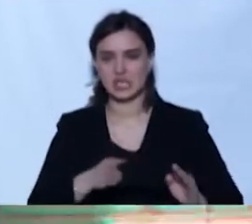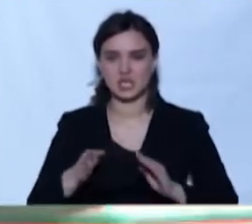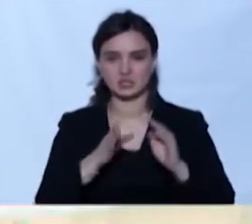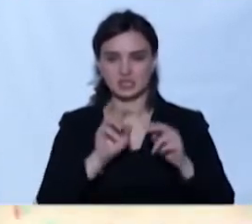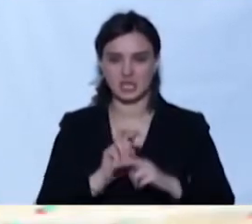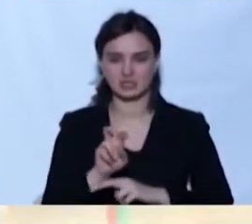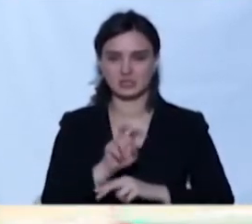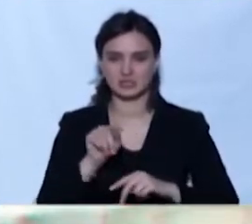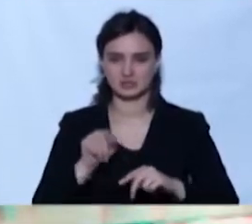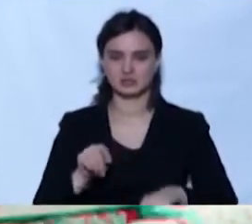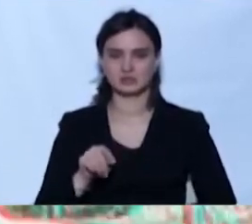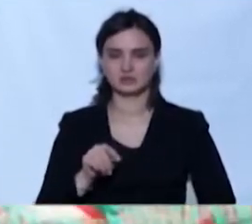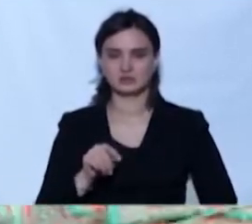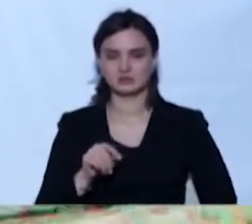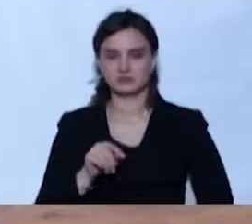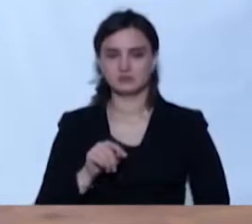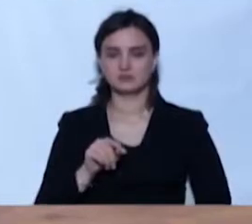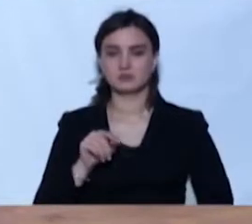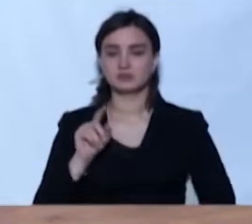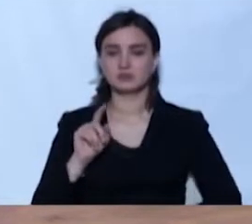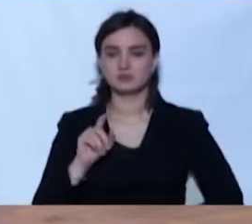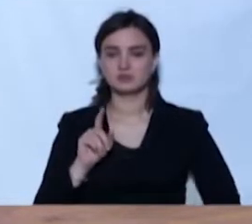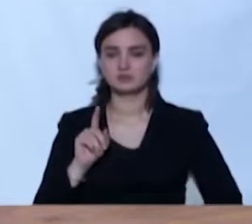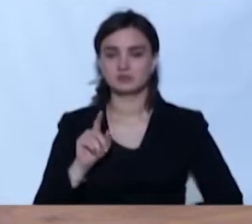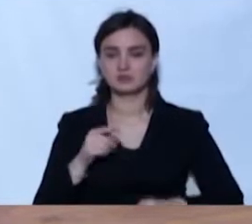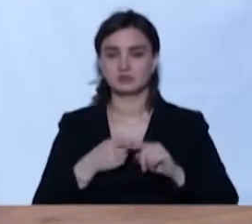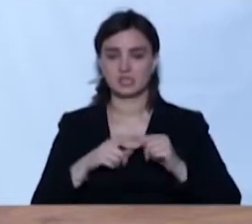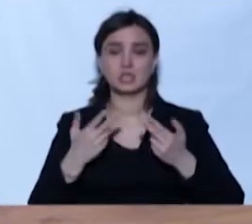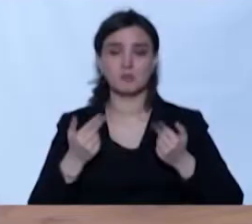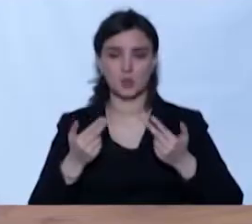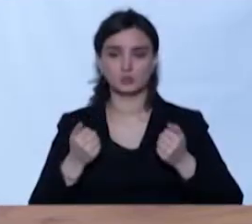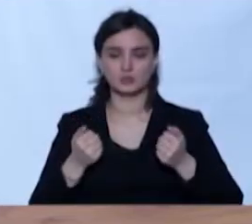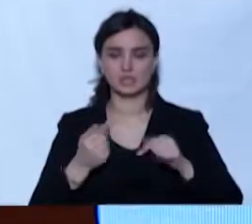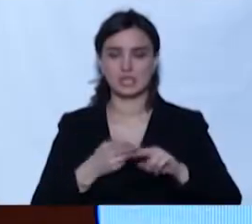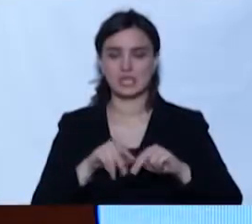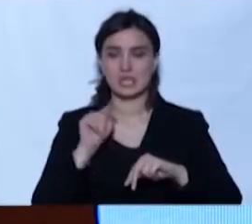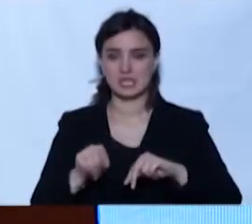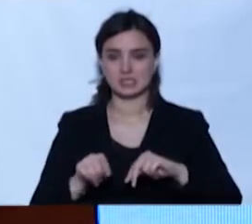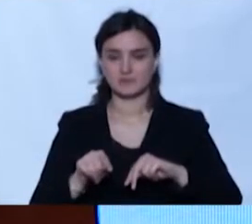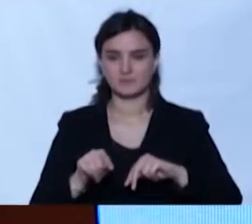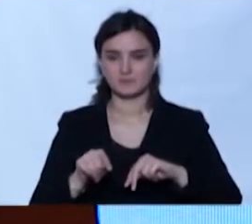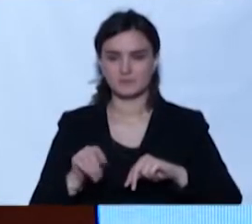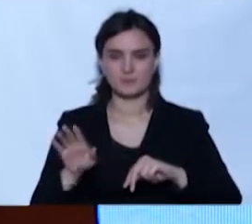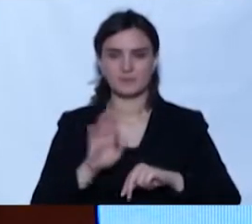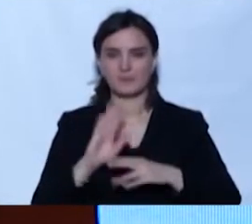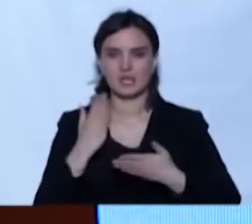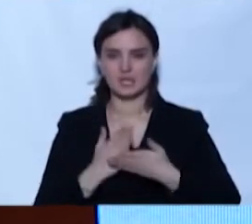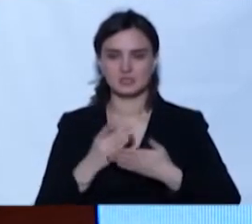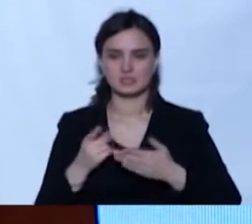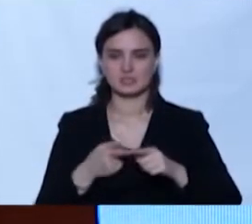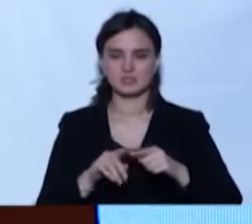გზას? საქმე ის არის, რომ თავისთავად ეს ანსამბლი არ არის არც სიმეტრიული,